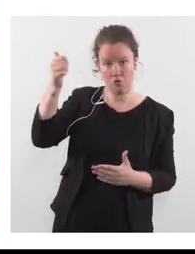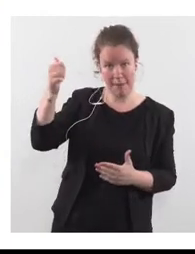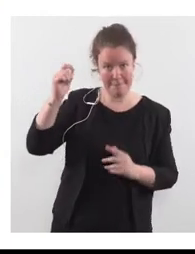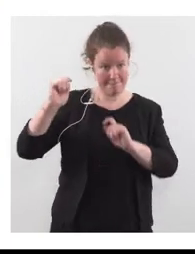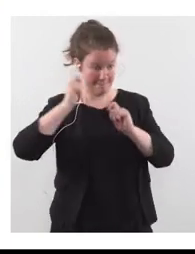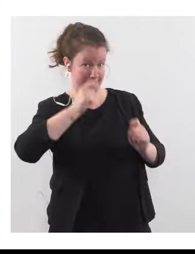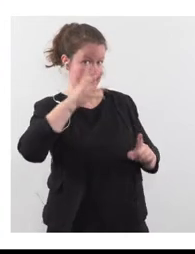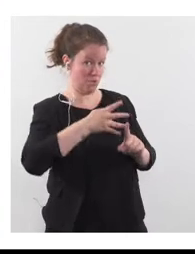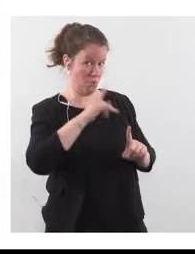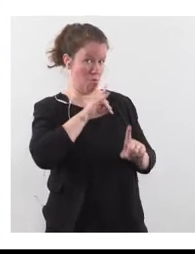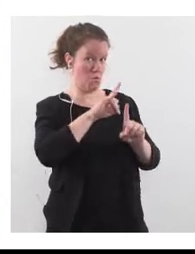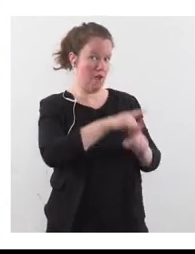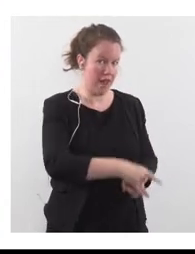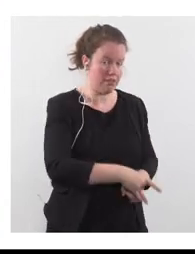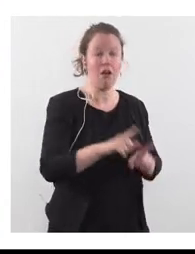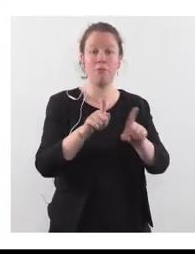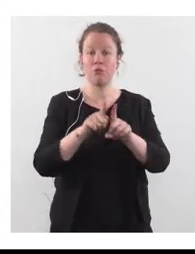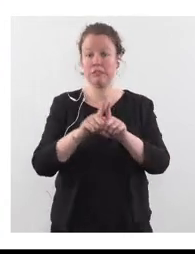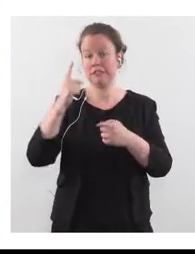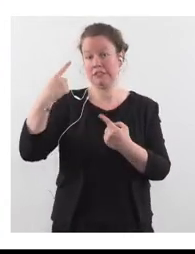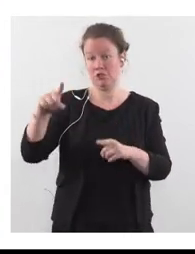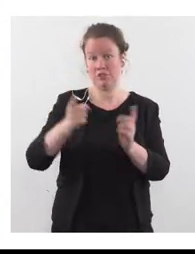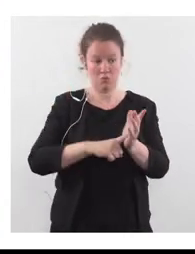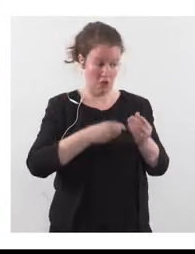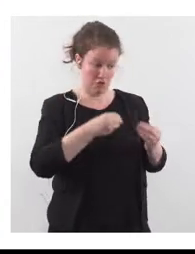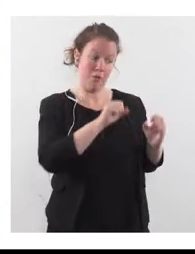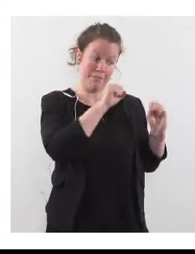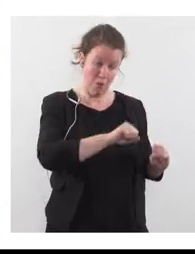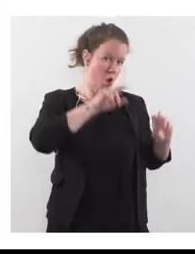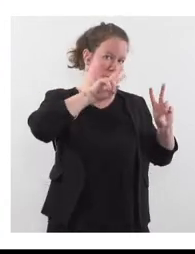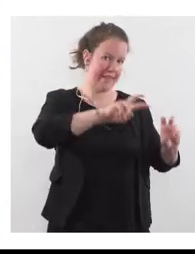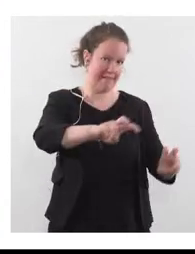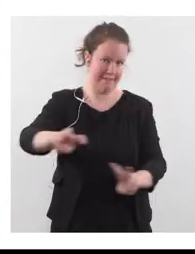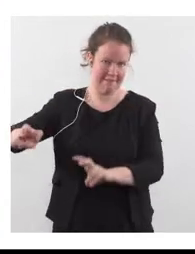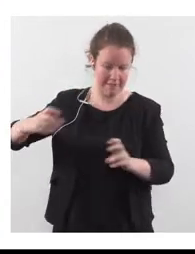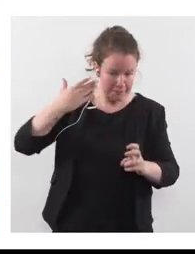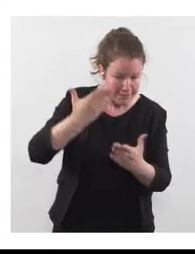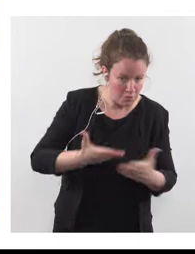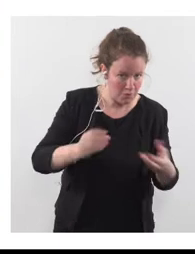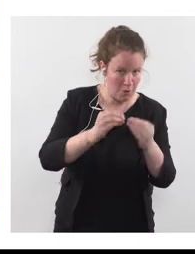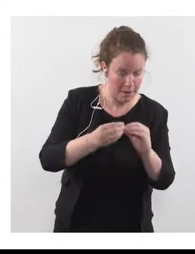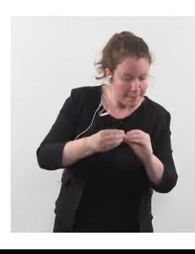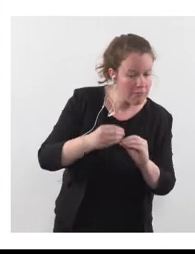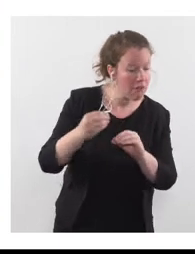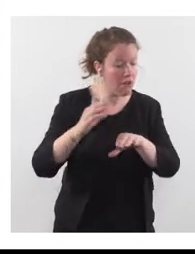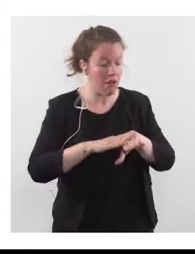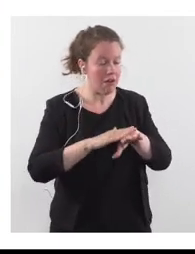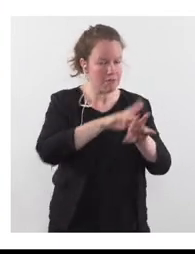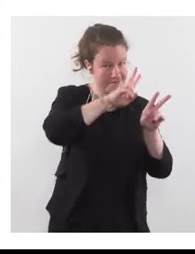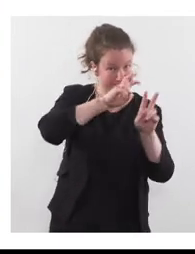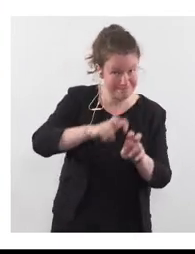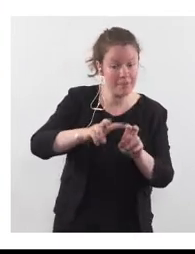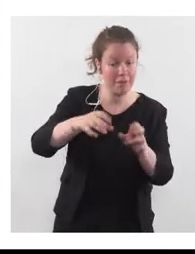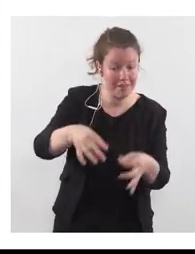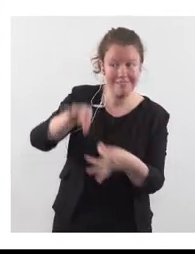de la possibilité d'intervenir devant les juridictions nationales et européennes. Et c'est indispensable, car la